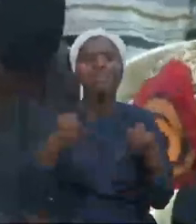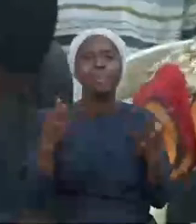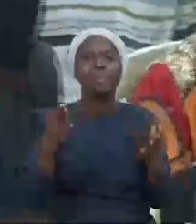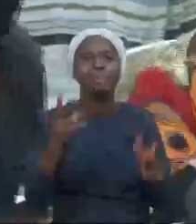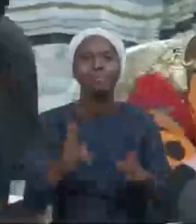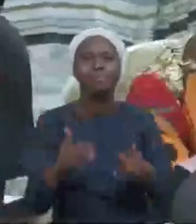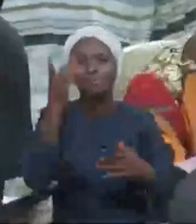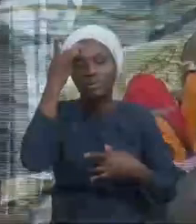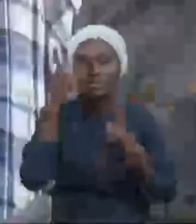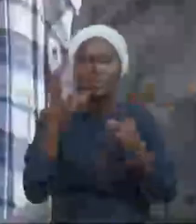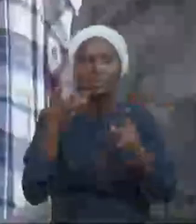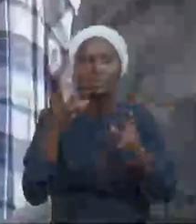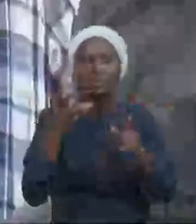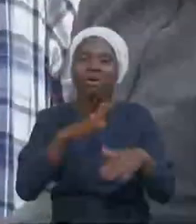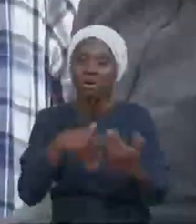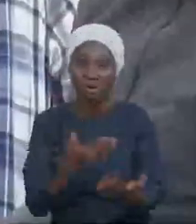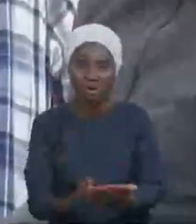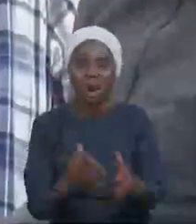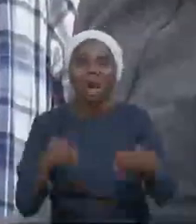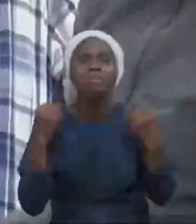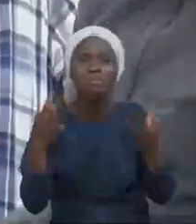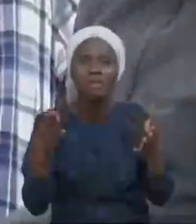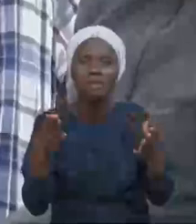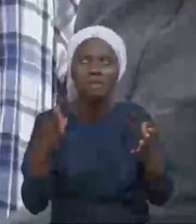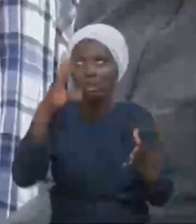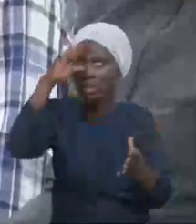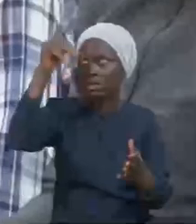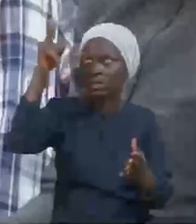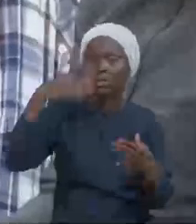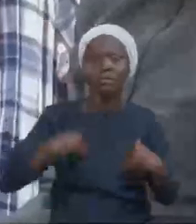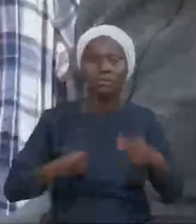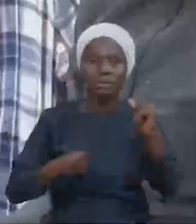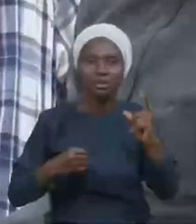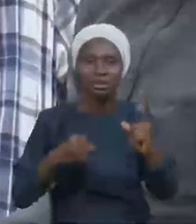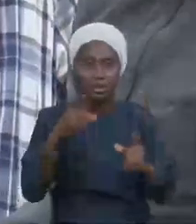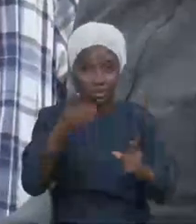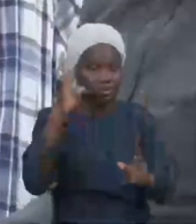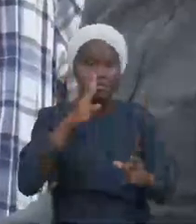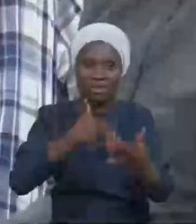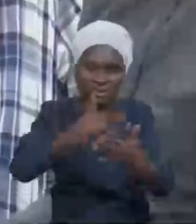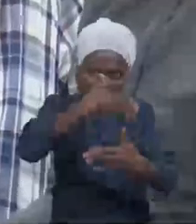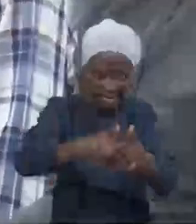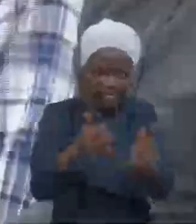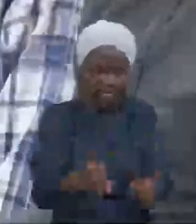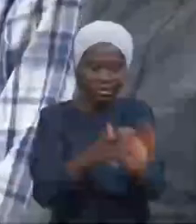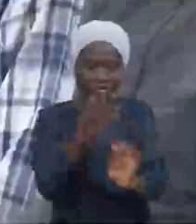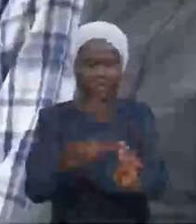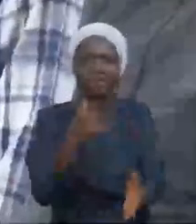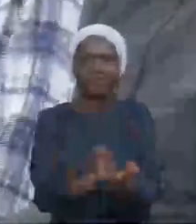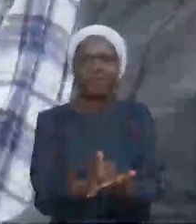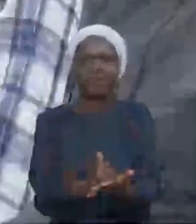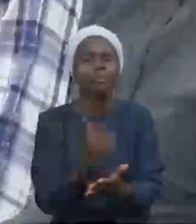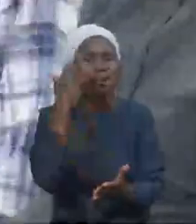guéri? Et c'est qui le prochain? Tu seras le prochain. Pourquoi les a